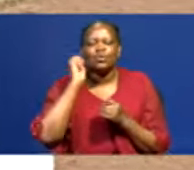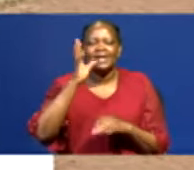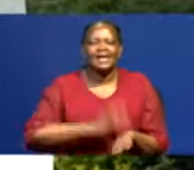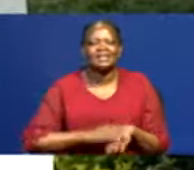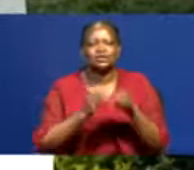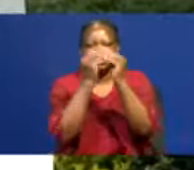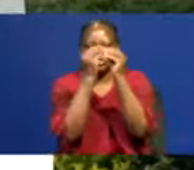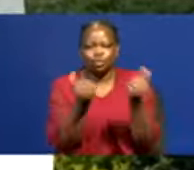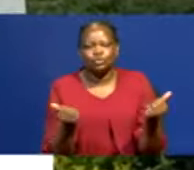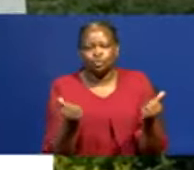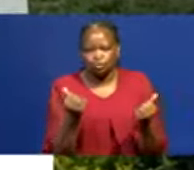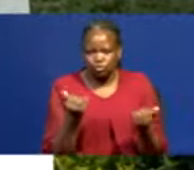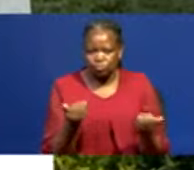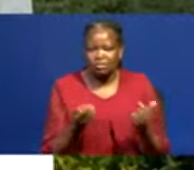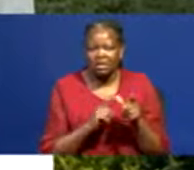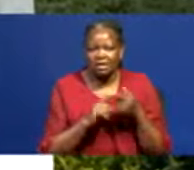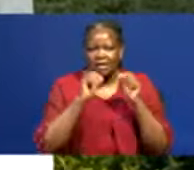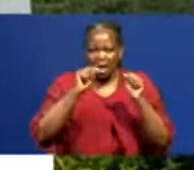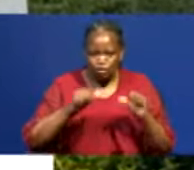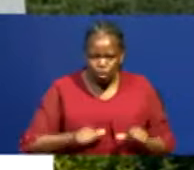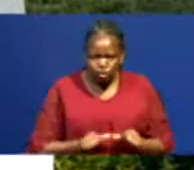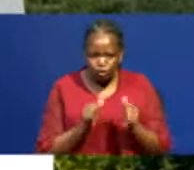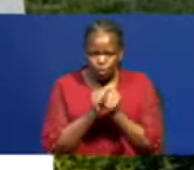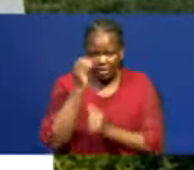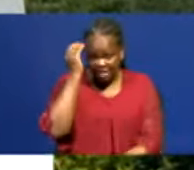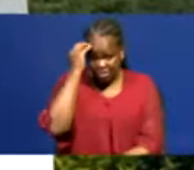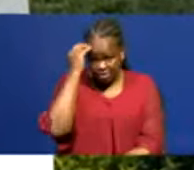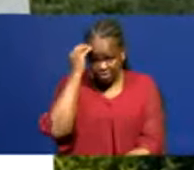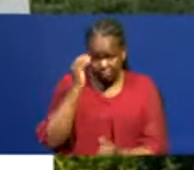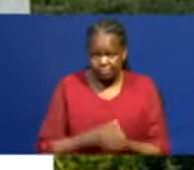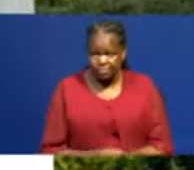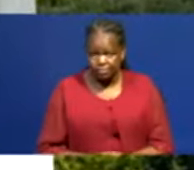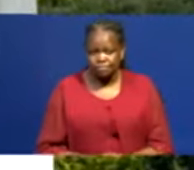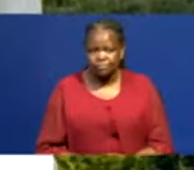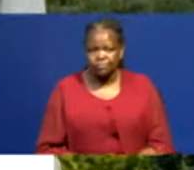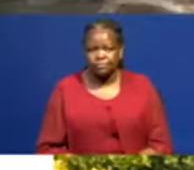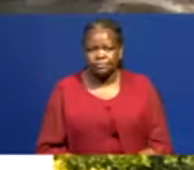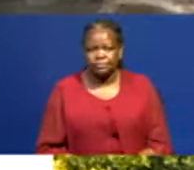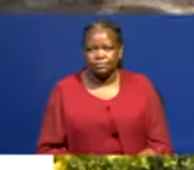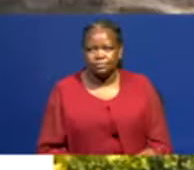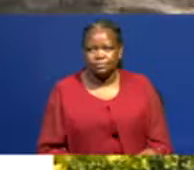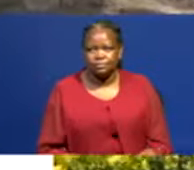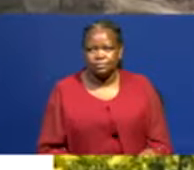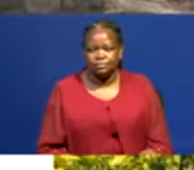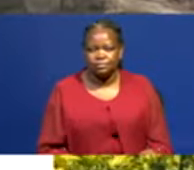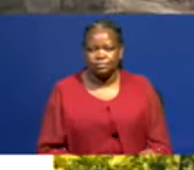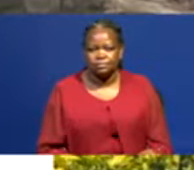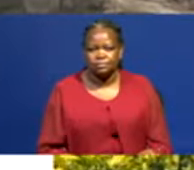suluhisho ili mwanao aweze kuendelea na masomo. Yusufara Kurunzi, Mashinani.